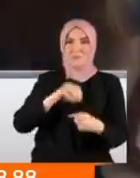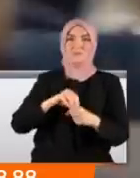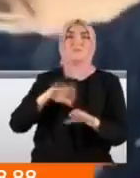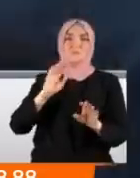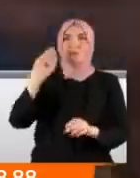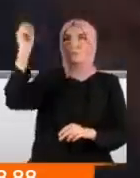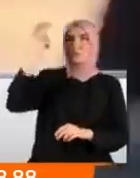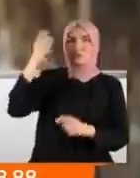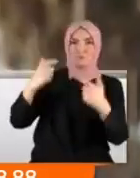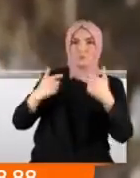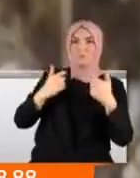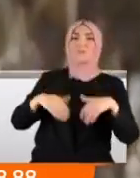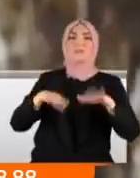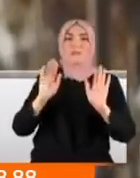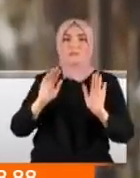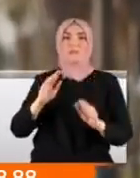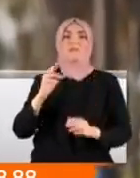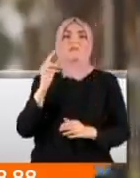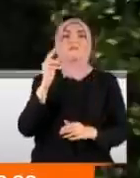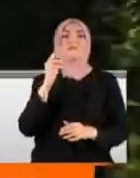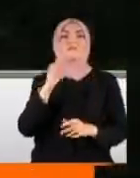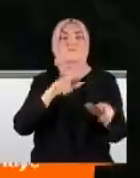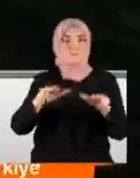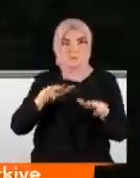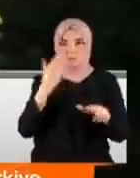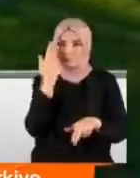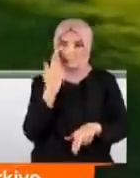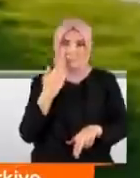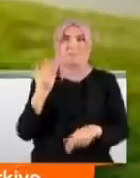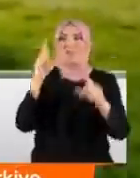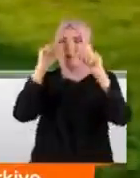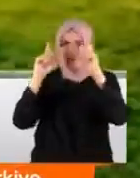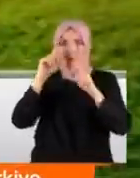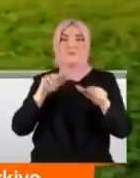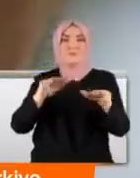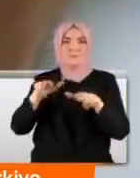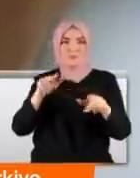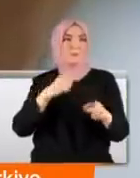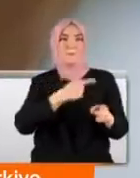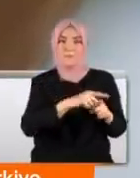film izlemeye, fotoğraf ya da video çekip sosyal medyadan paylaşmaya da yarıyor.